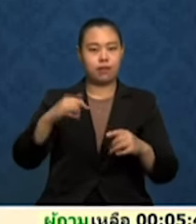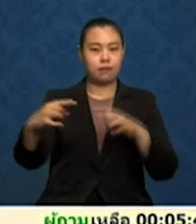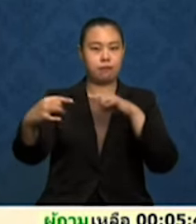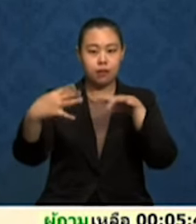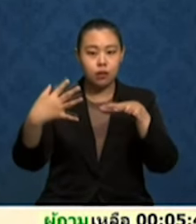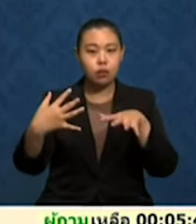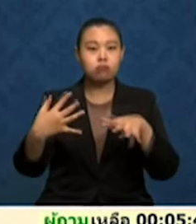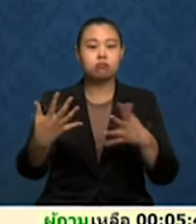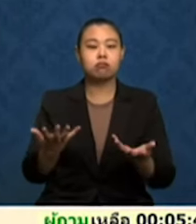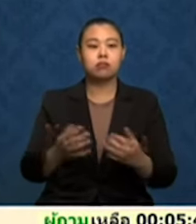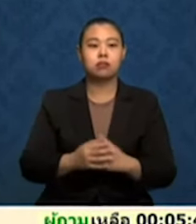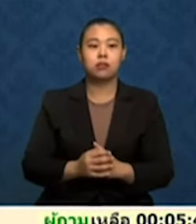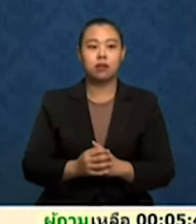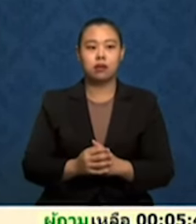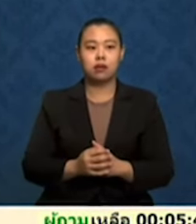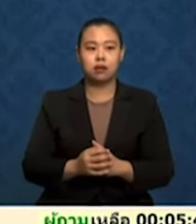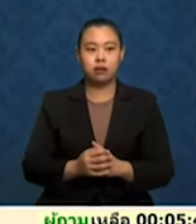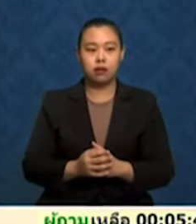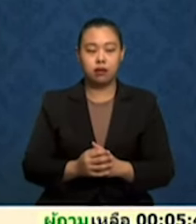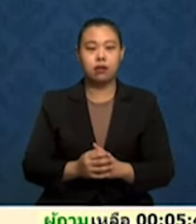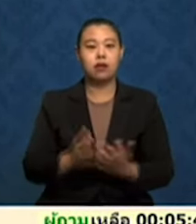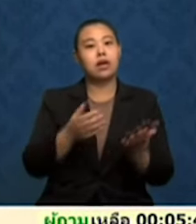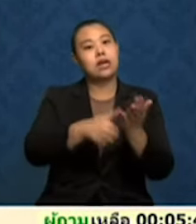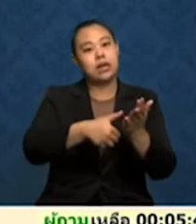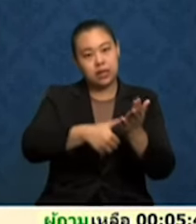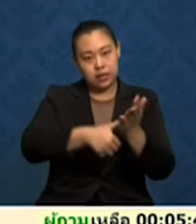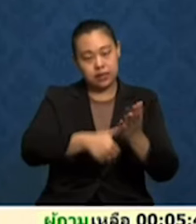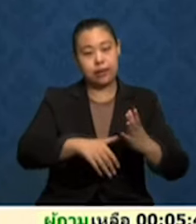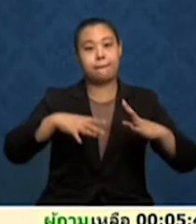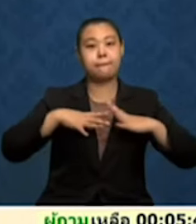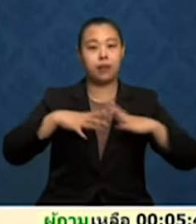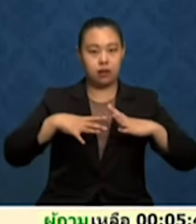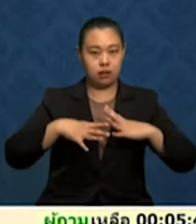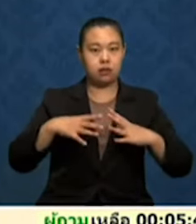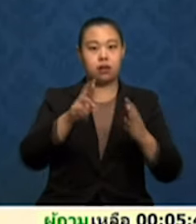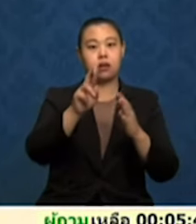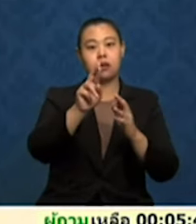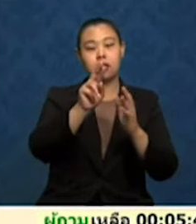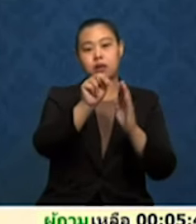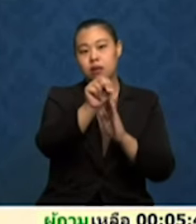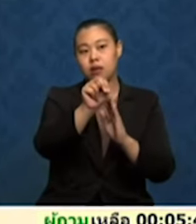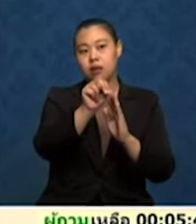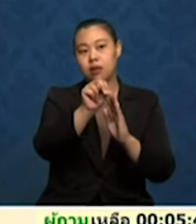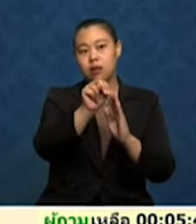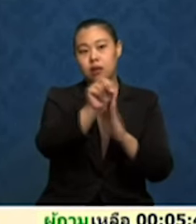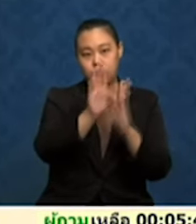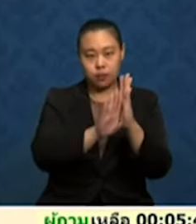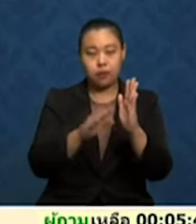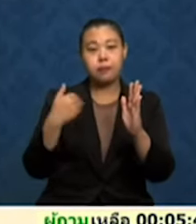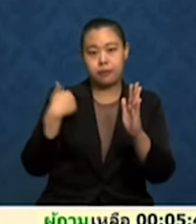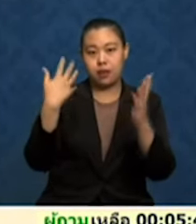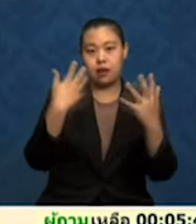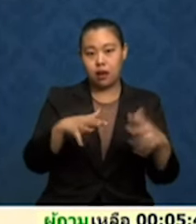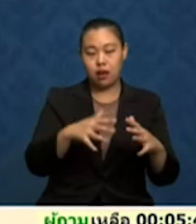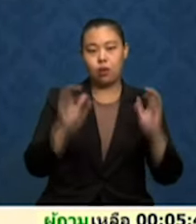ไรในเรื่องของการพักชำระหนี้นะคะเรามีนโยบายตัวนี้อยู่แล้วที่ท่านเองอาจจะไม่ทราบถึงกระบวนการแล้วก็ในส่วนของการทำงานจากทาง